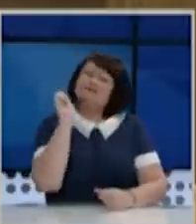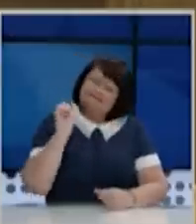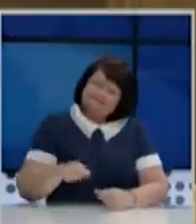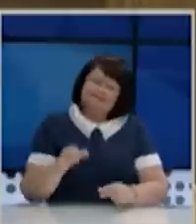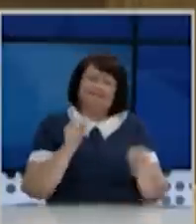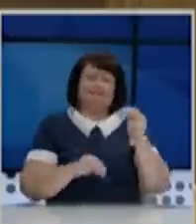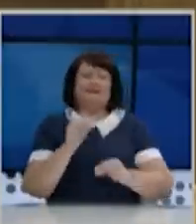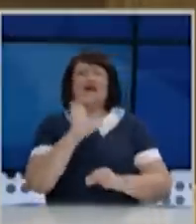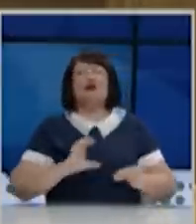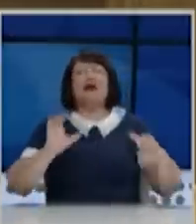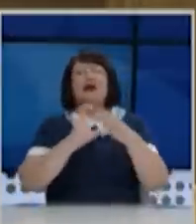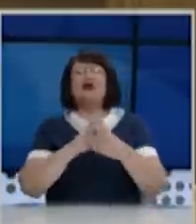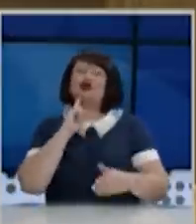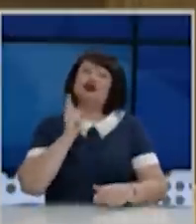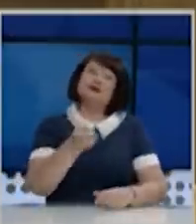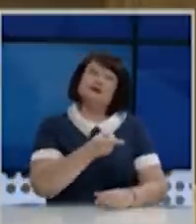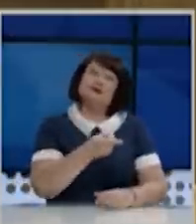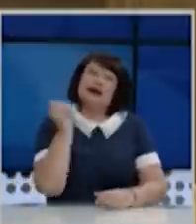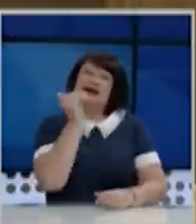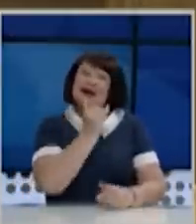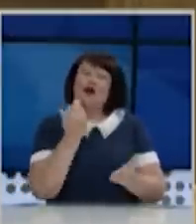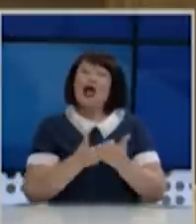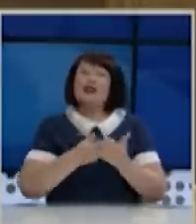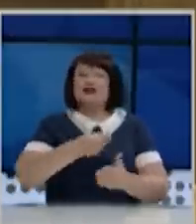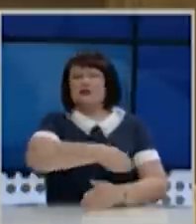της Ευρωπαϊκής Ένωσης, όπως οι fast track άδειες,